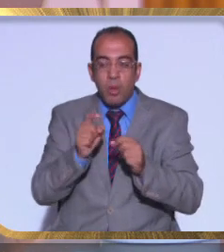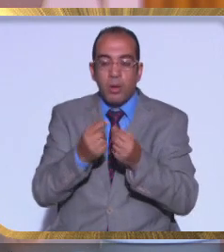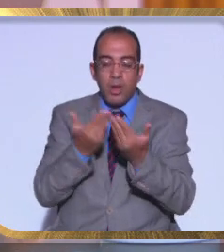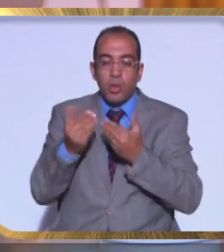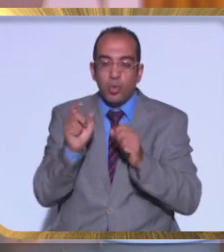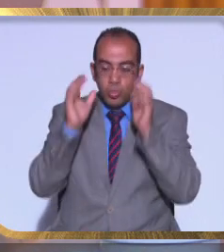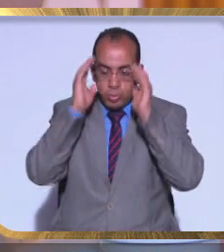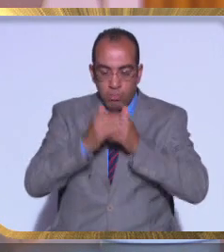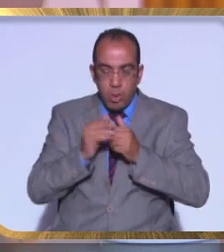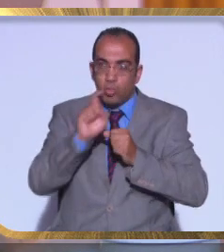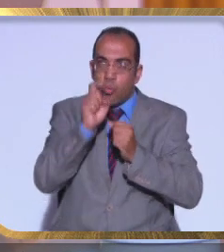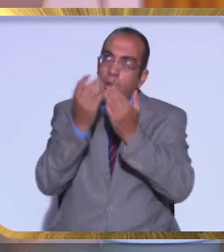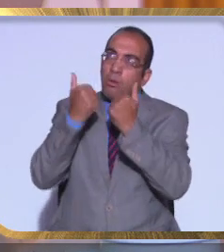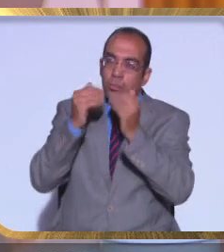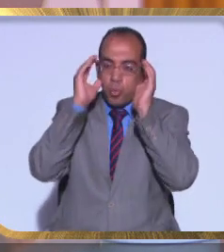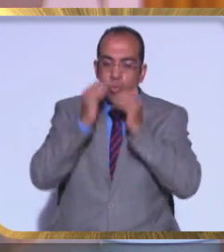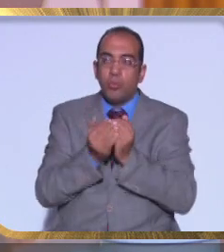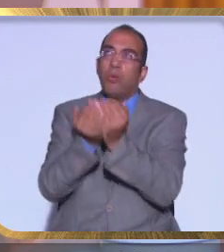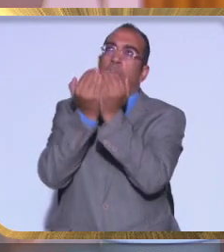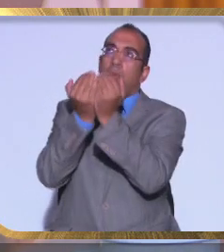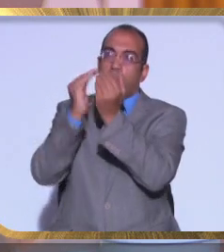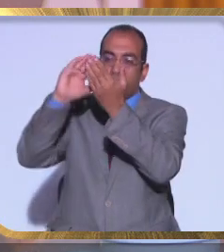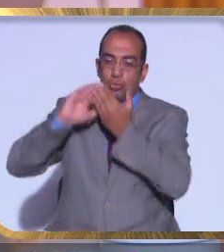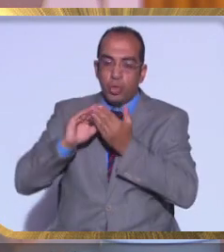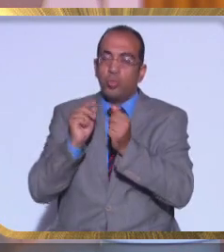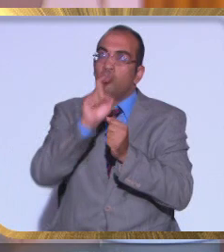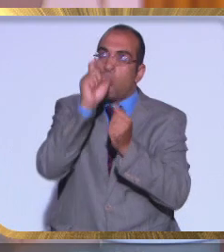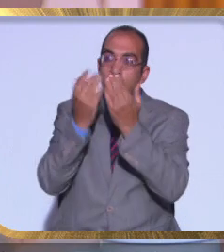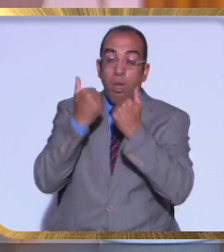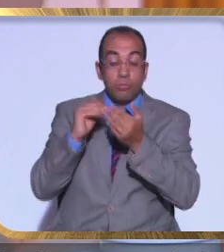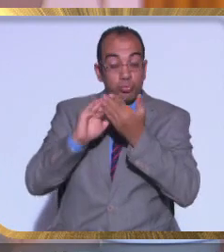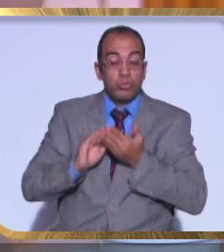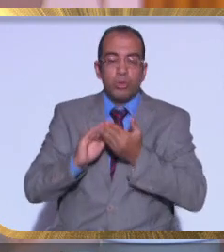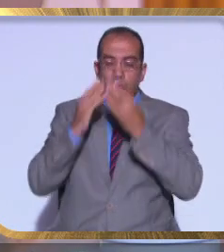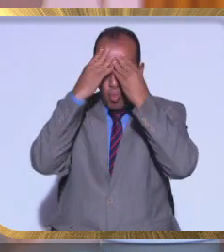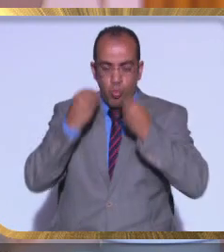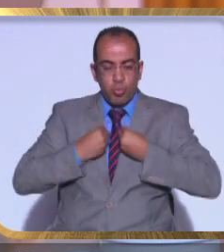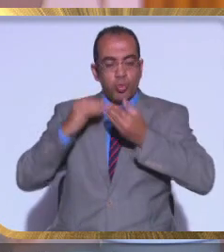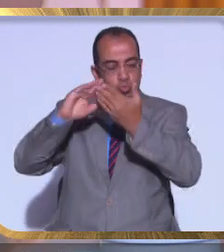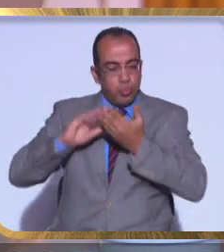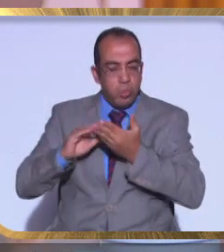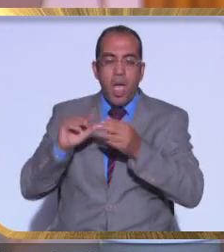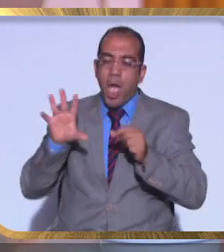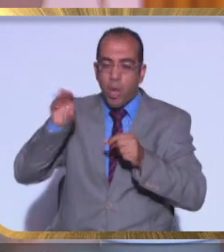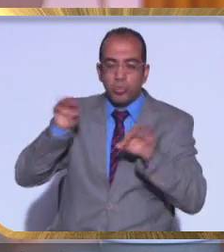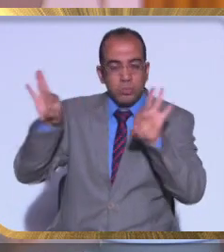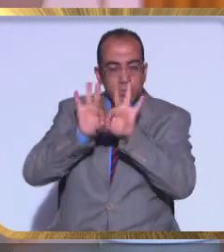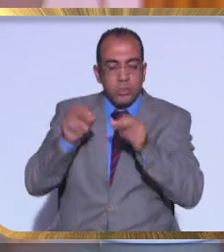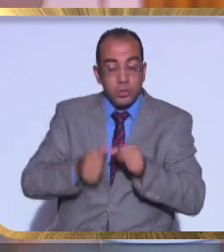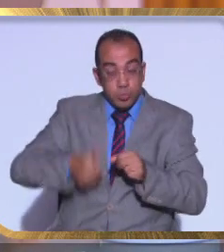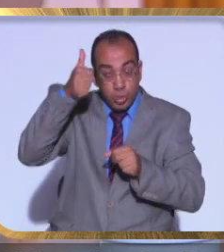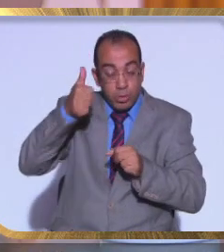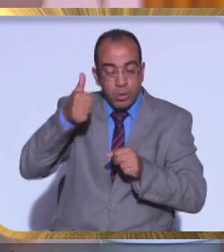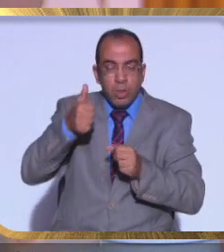بالاستخارة، والاستخارة دعاء استعانة، بسأل الله سبحانه وتعالى من خير الدنيا والآخرة، وعسى الإنسان